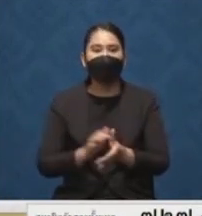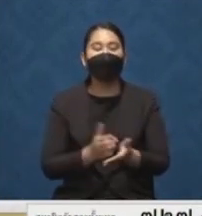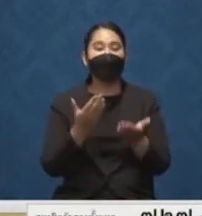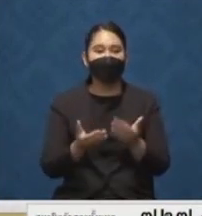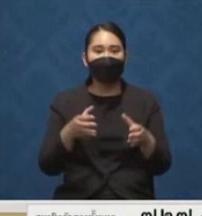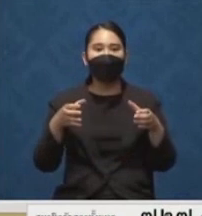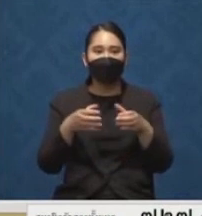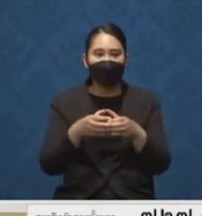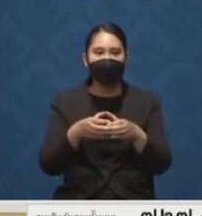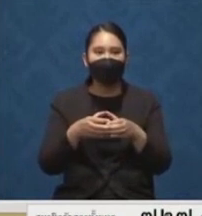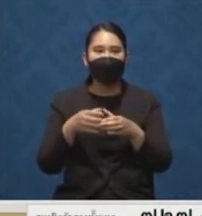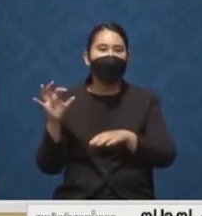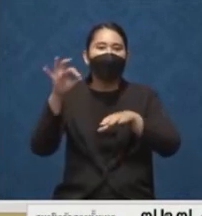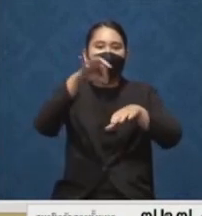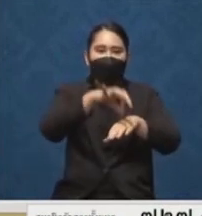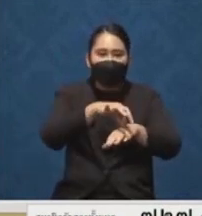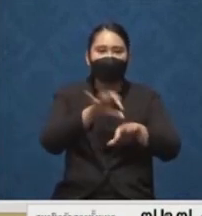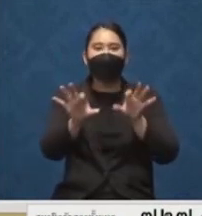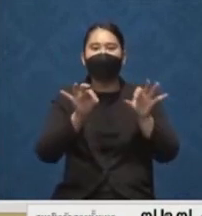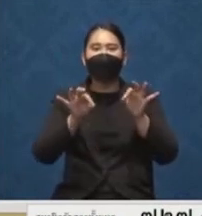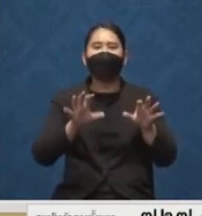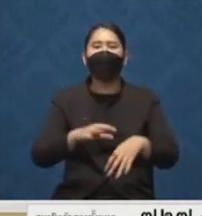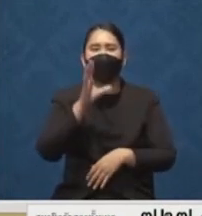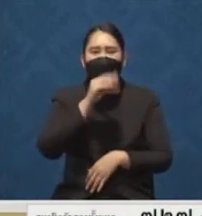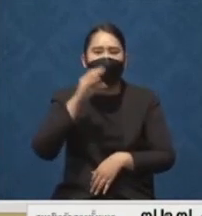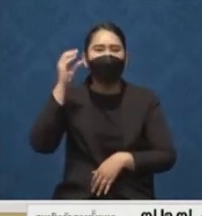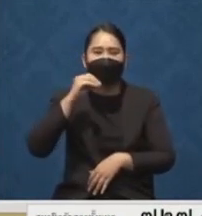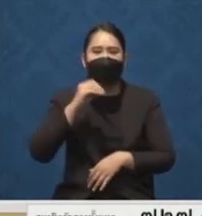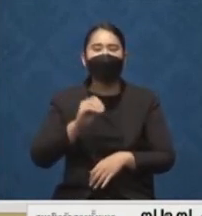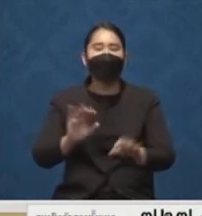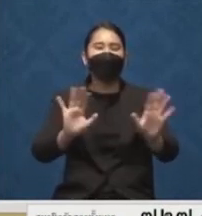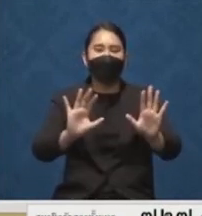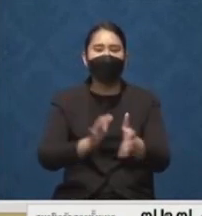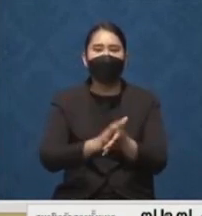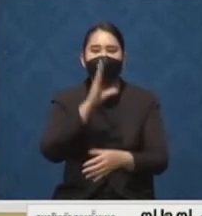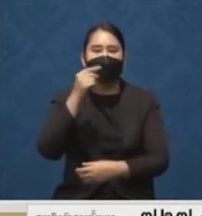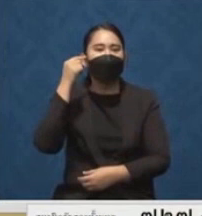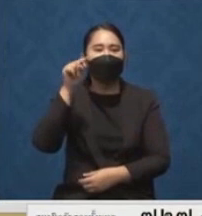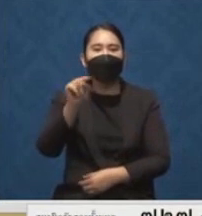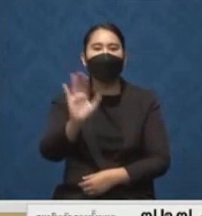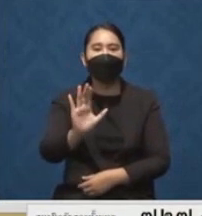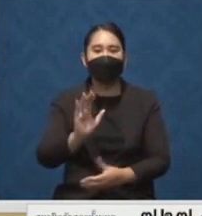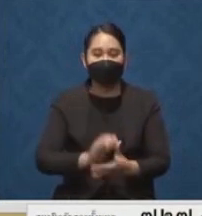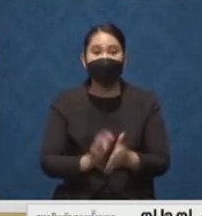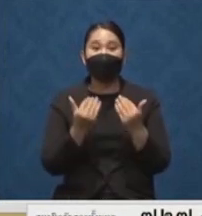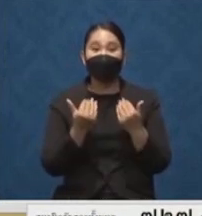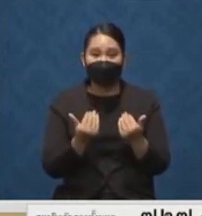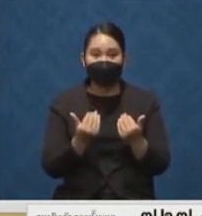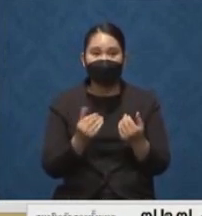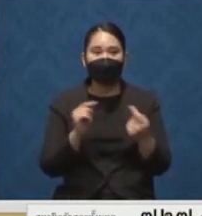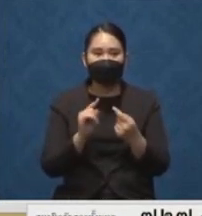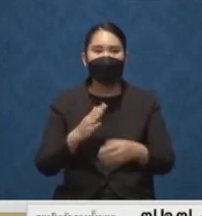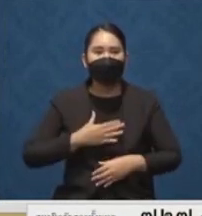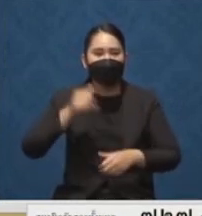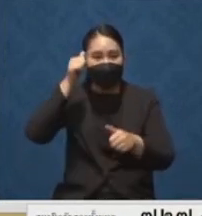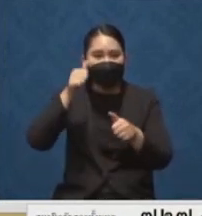การแต่งตั้งโดยคณะใดก็อย่าไปย้ำอย่าไปพูดถึงนะครับตอนนี้ก็มาถึงผมจ